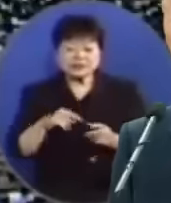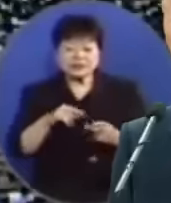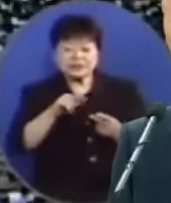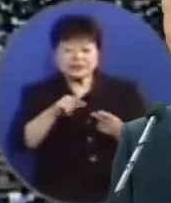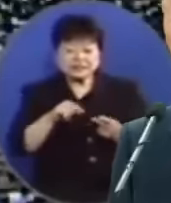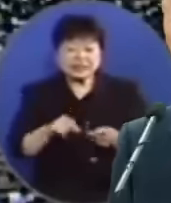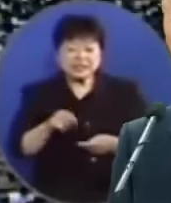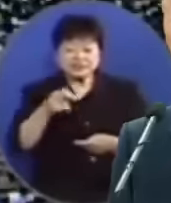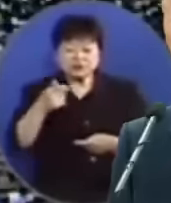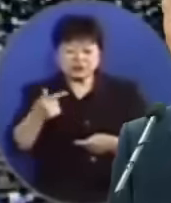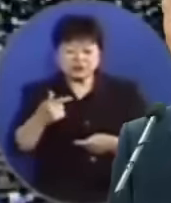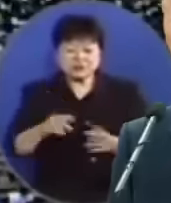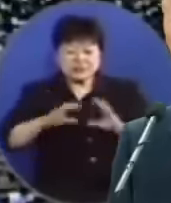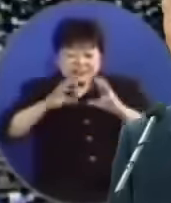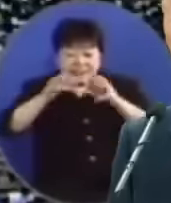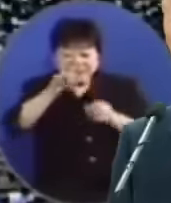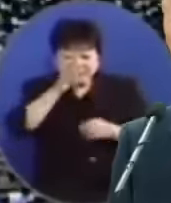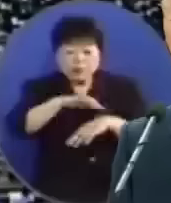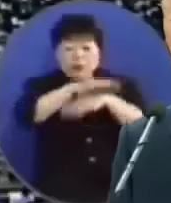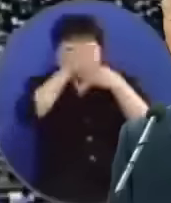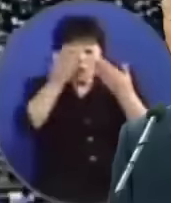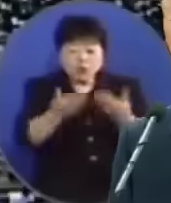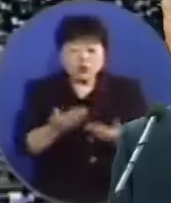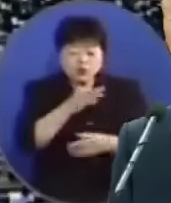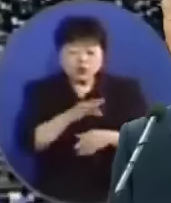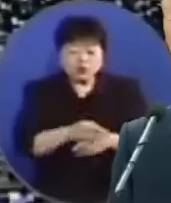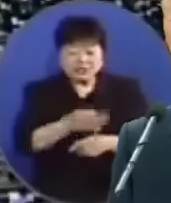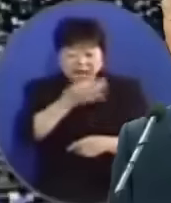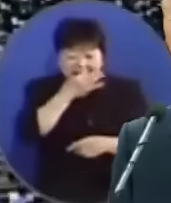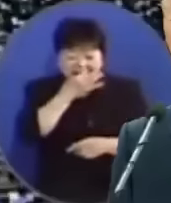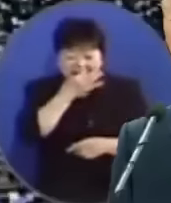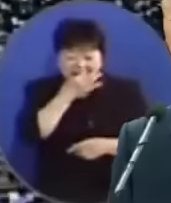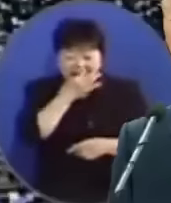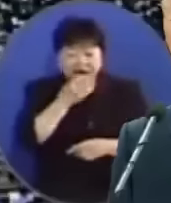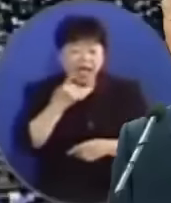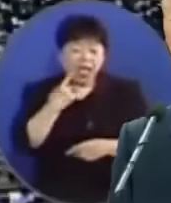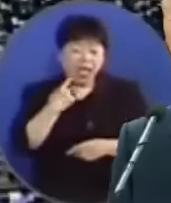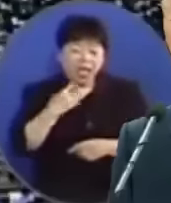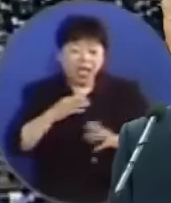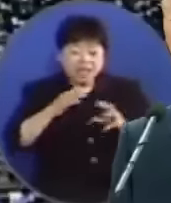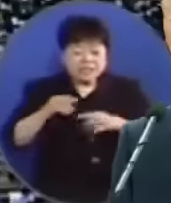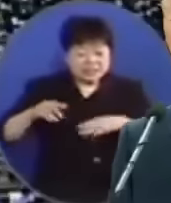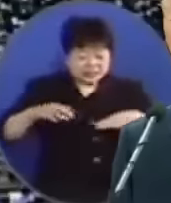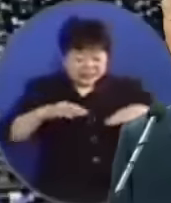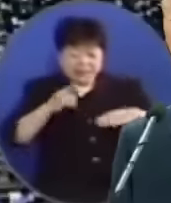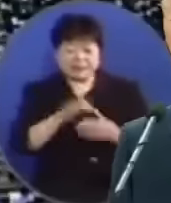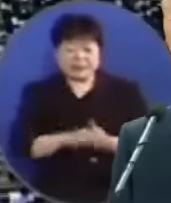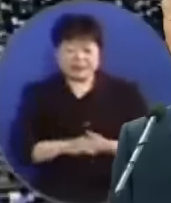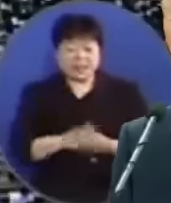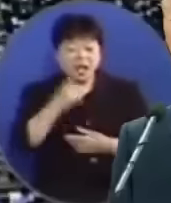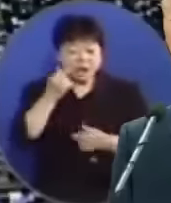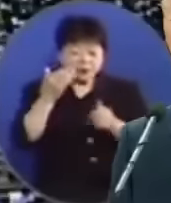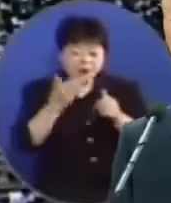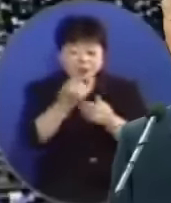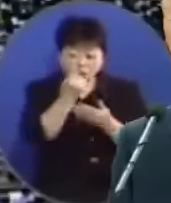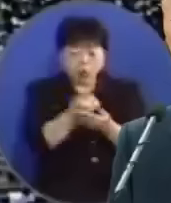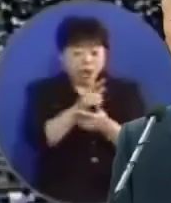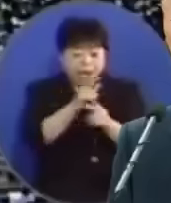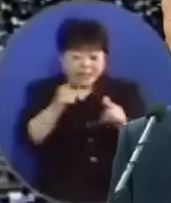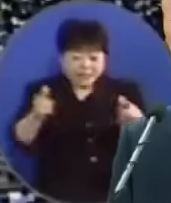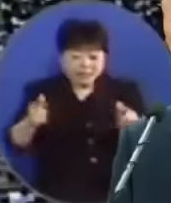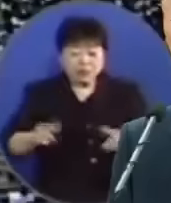보면 세상에 있는 모든 것이 육신의 정욕과 안목의 정욕과 이생의 자랑이니 다 아버지로부터 온 것이